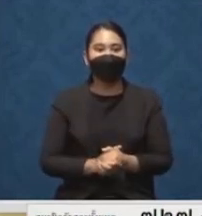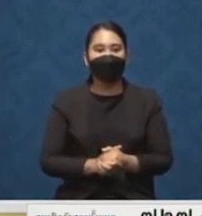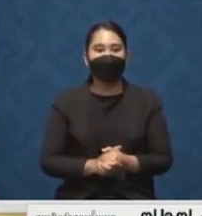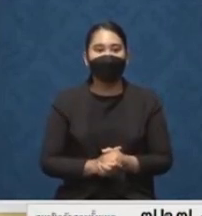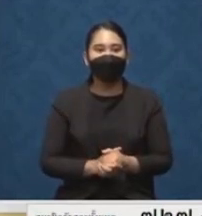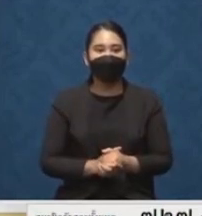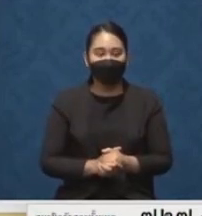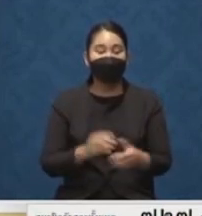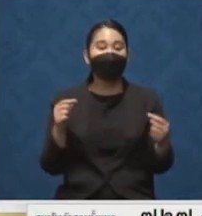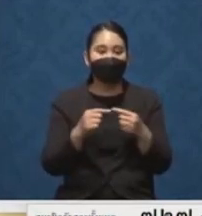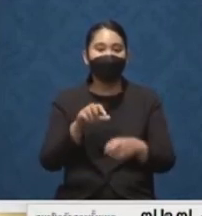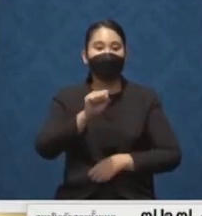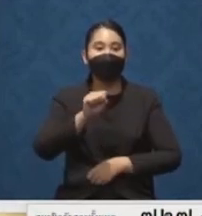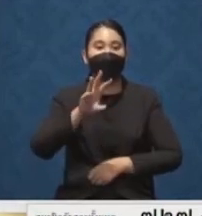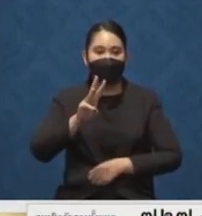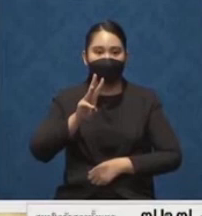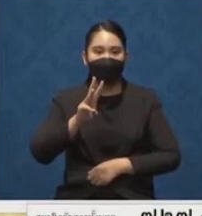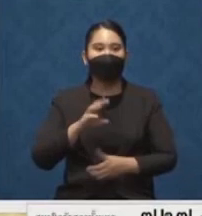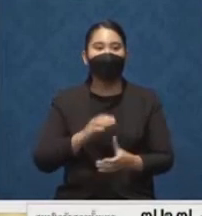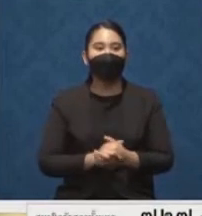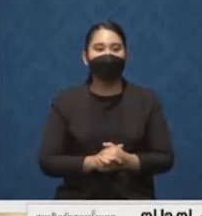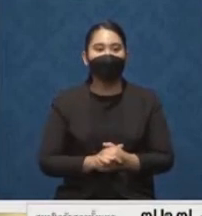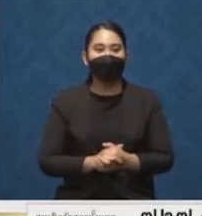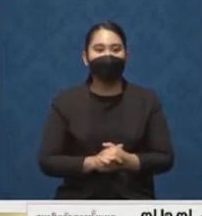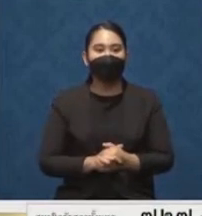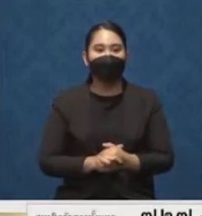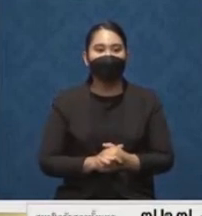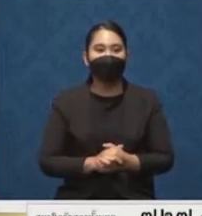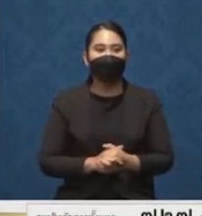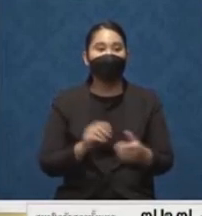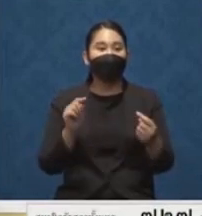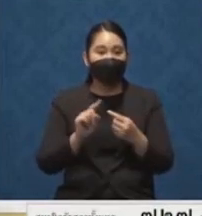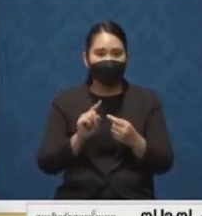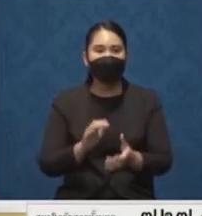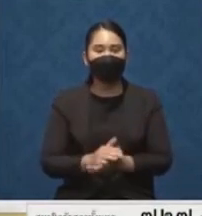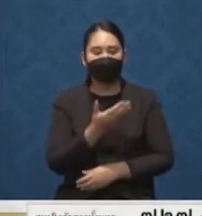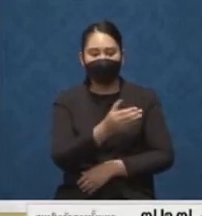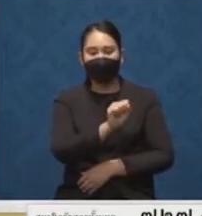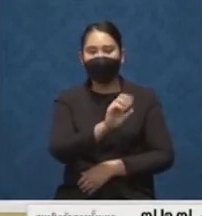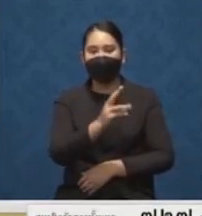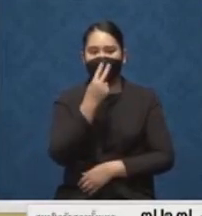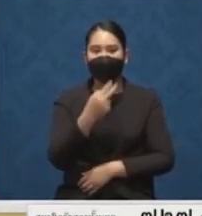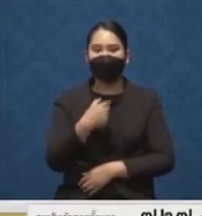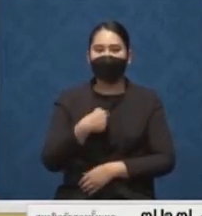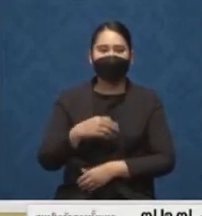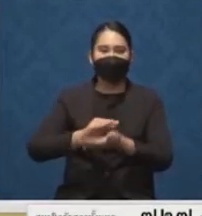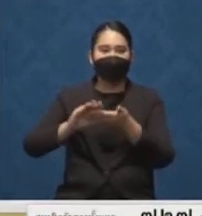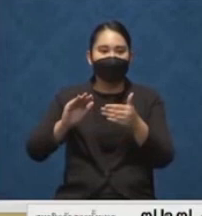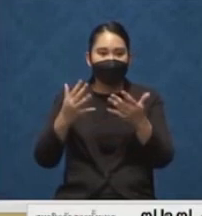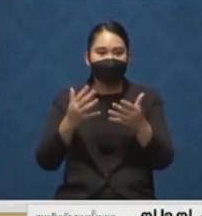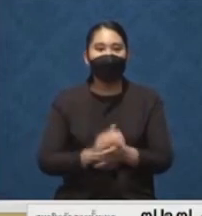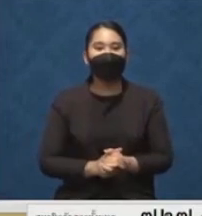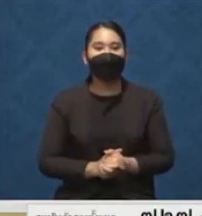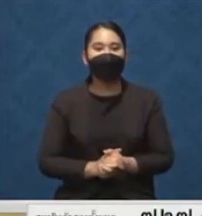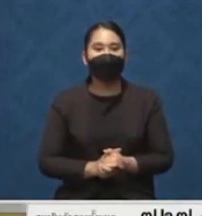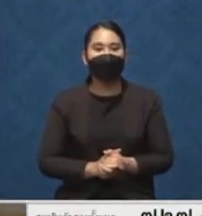สว.นะครับในทางที่ท่านเสรีเห็นว่าไม่เหมาะสมดังนั้นเนี่ยท่